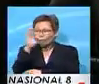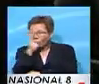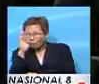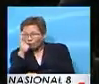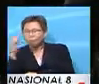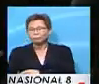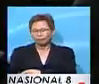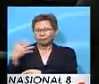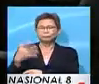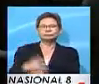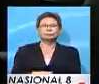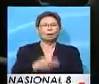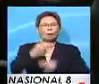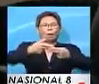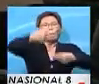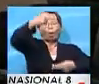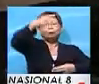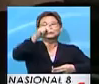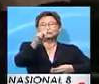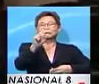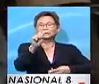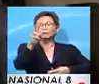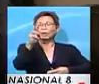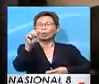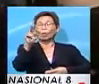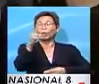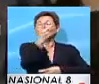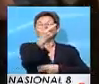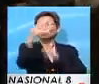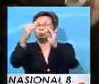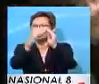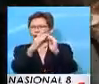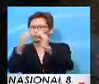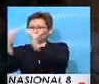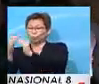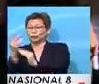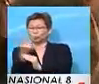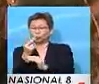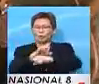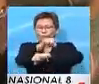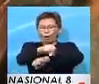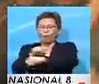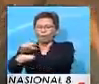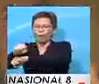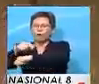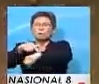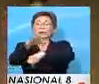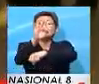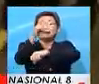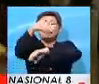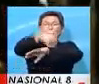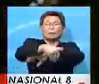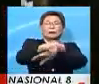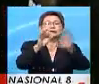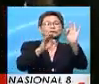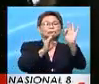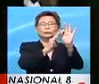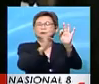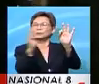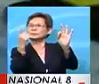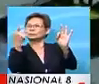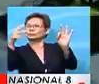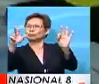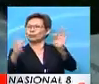risikan sebuah hotel di Tawau dan dua buah rumah di Kampung Tanjung Batu diserbu bermula 9 malam hingga 130